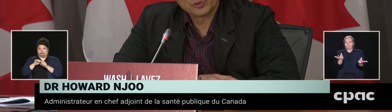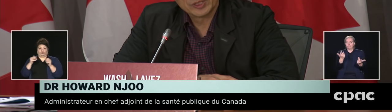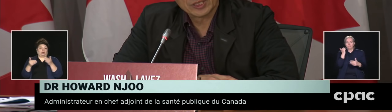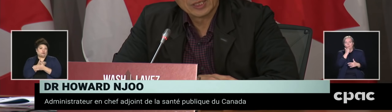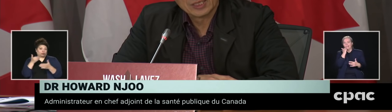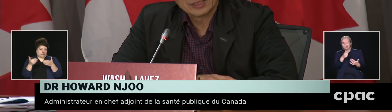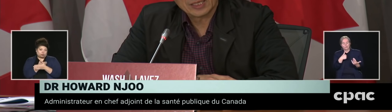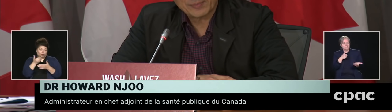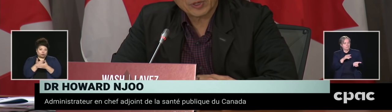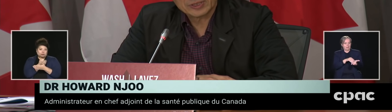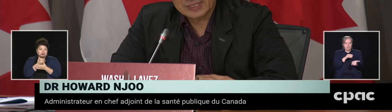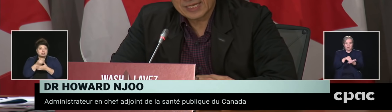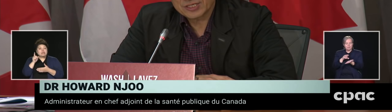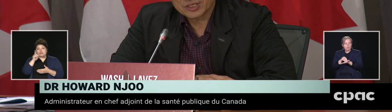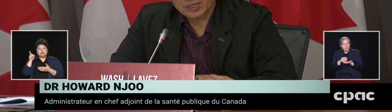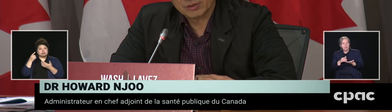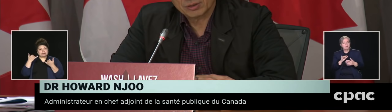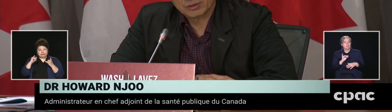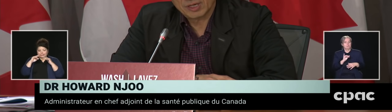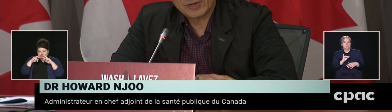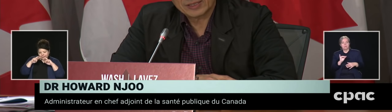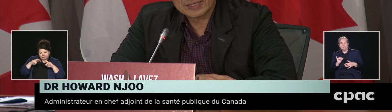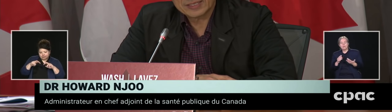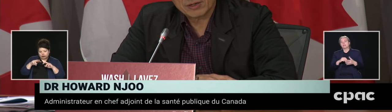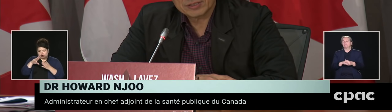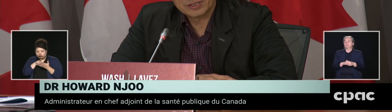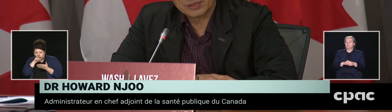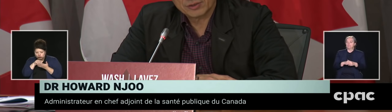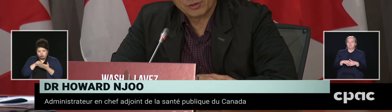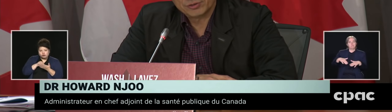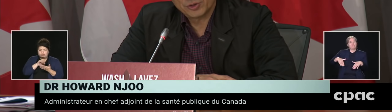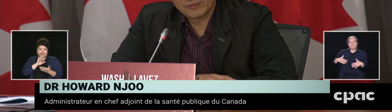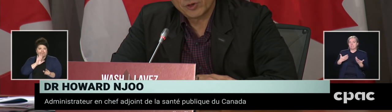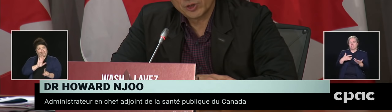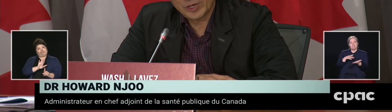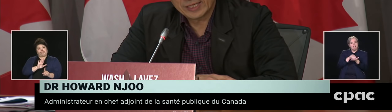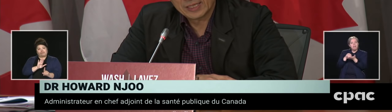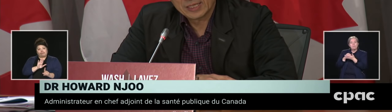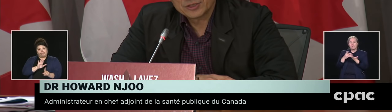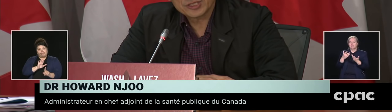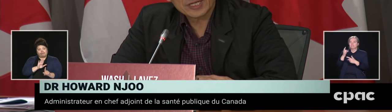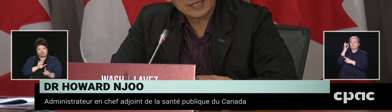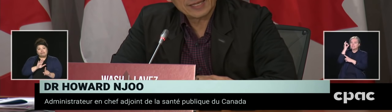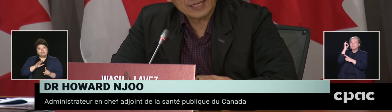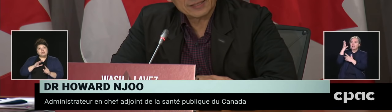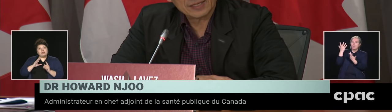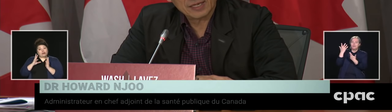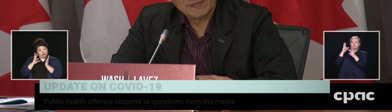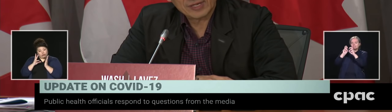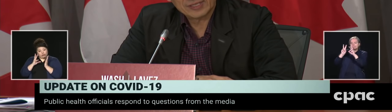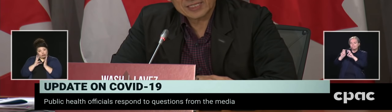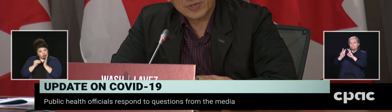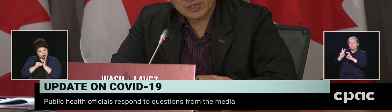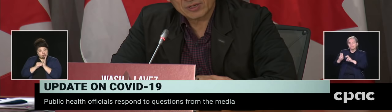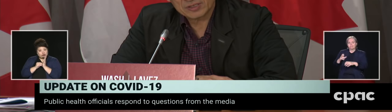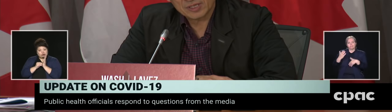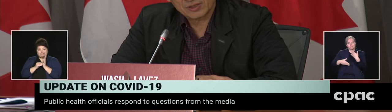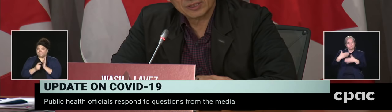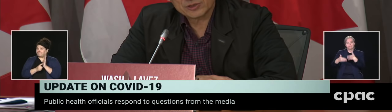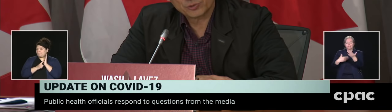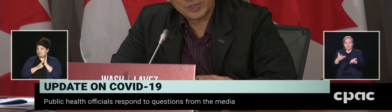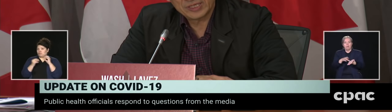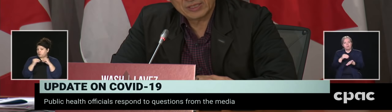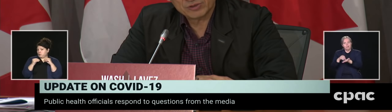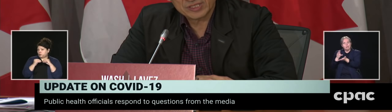beaucoup d'apprentissage avec la science qui continue à évoluer. Jusqu'à date, avec l'expérience